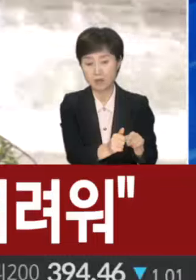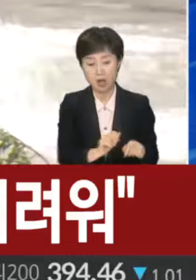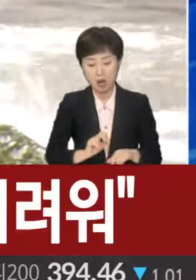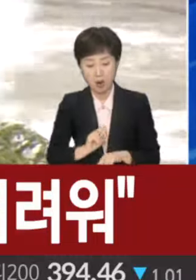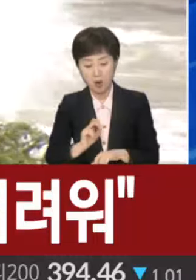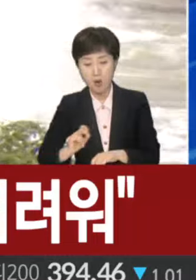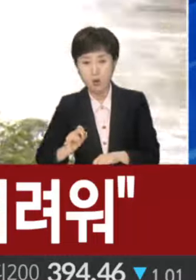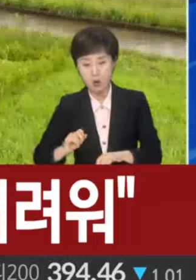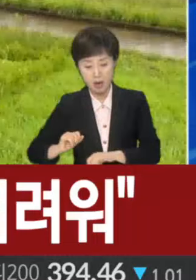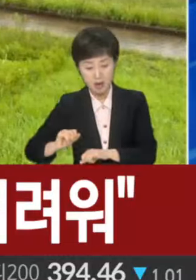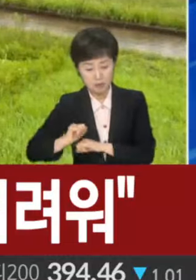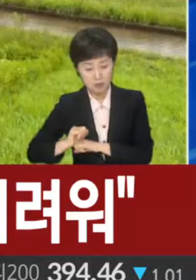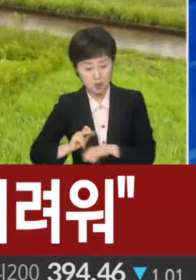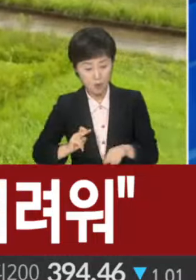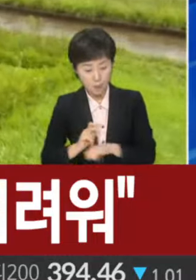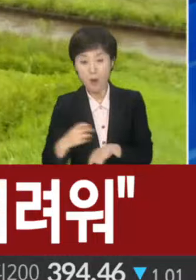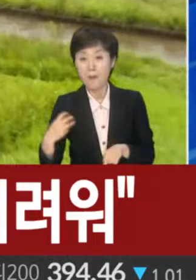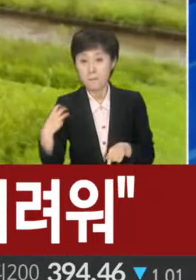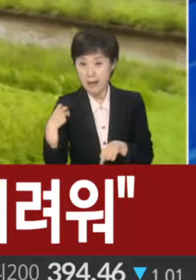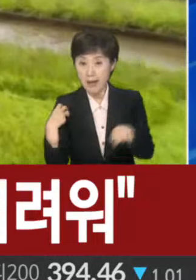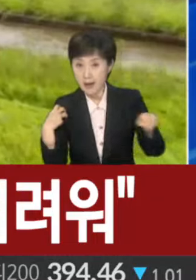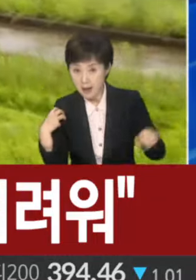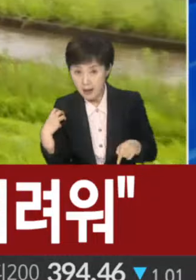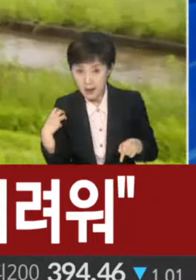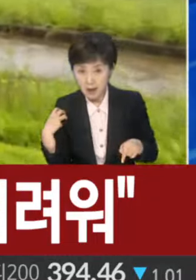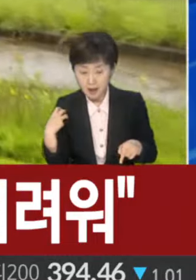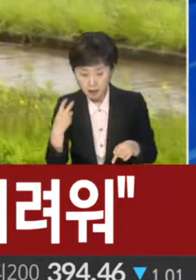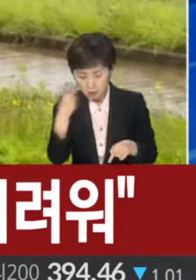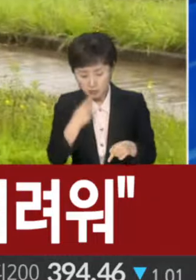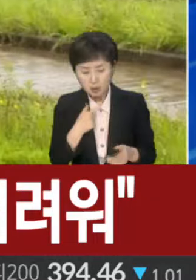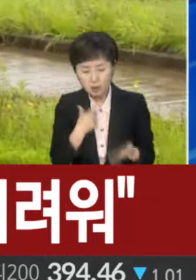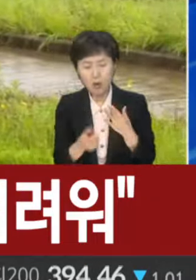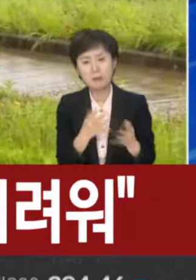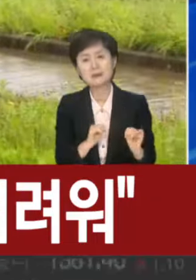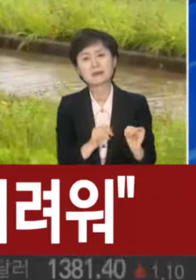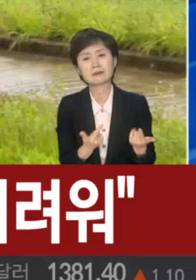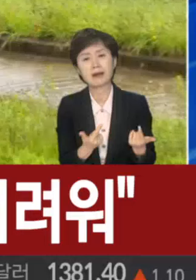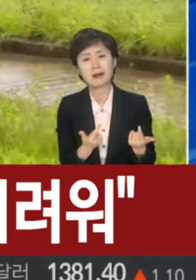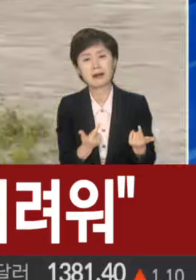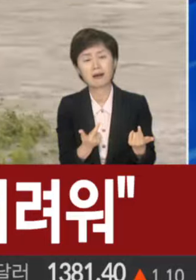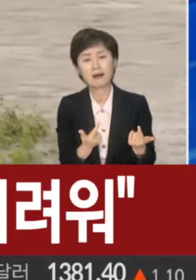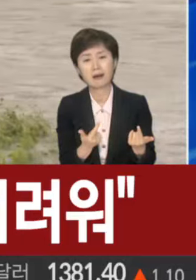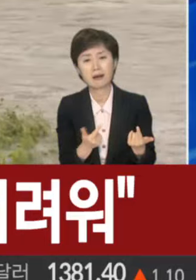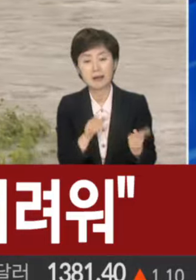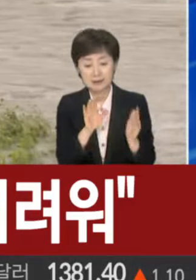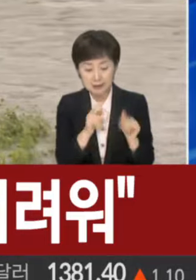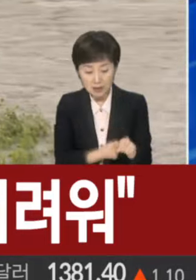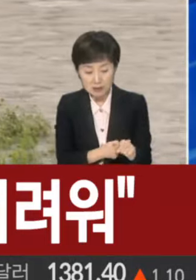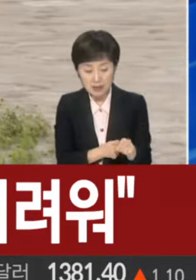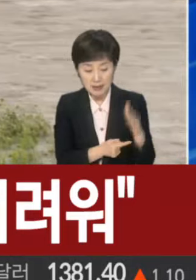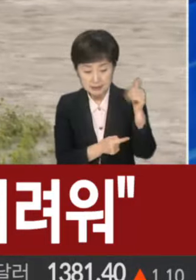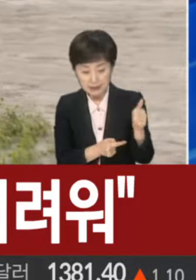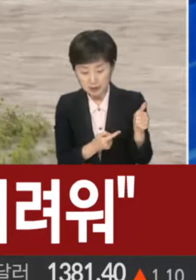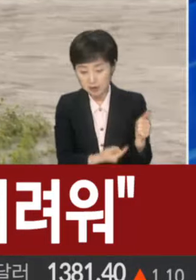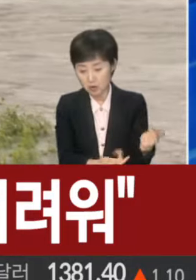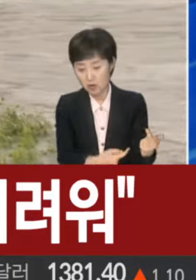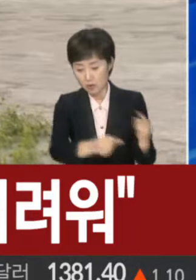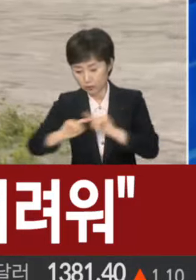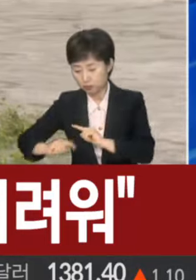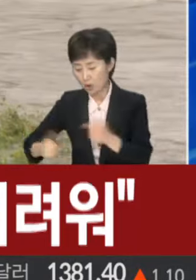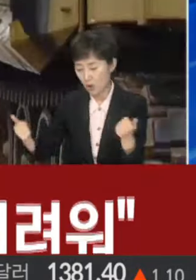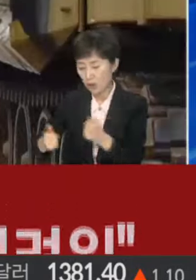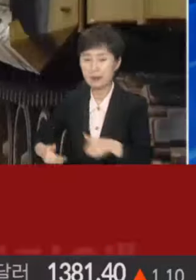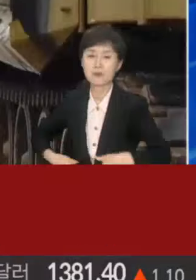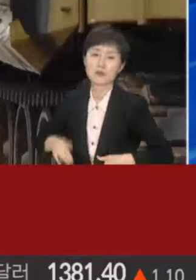특성을 고려해서 뭐 사단장이 지휘하는 어떤 화상회의에 참석을 시킨다든가 아니면은 수색의 어떤 역할이나 방법이나 지역 등을 좀 더